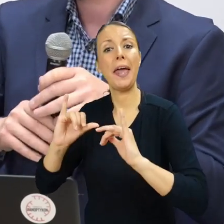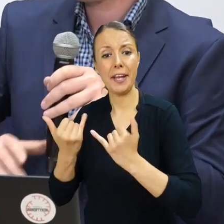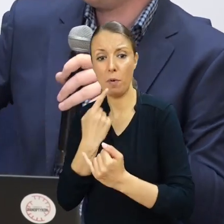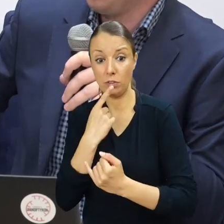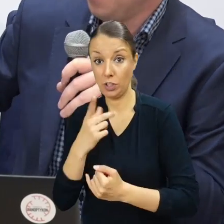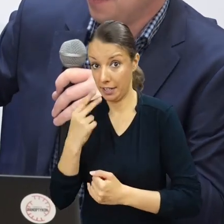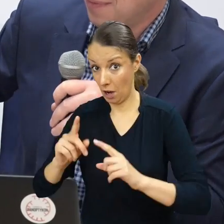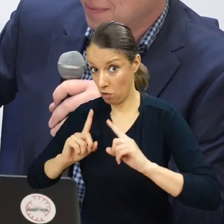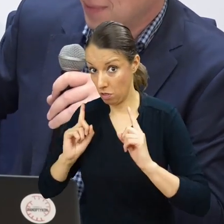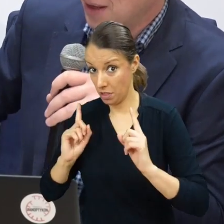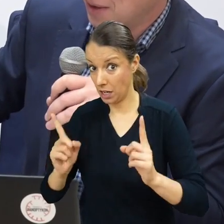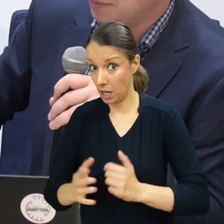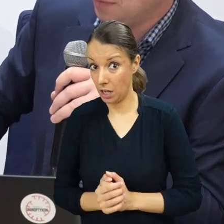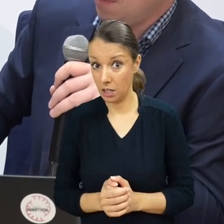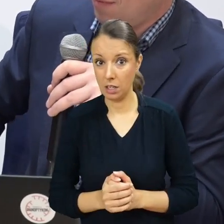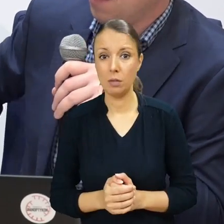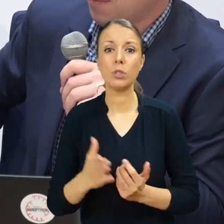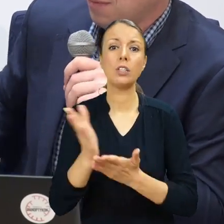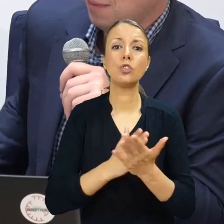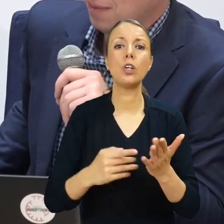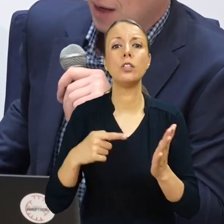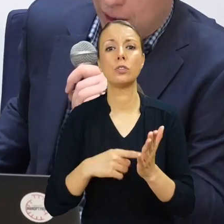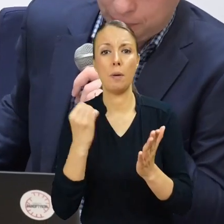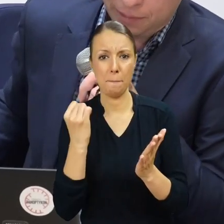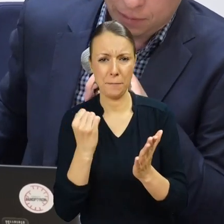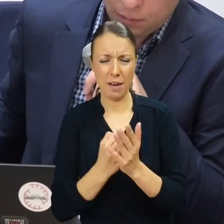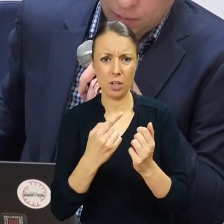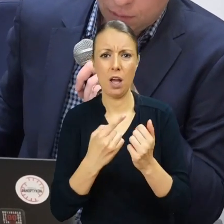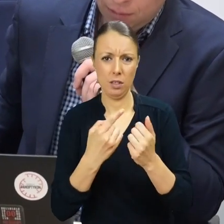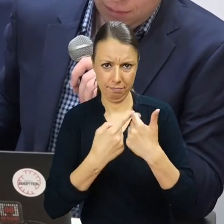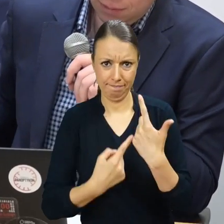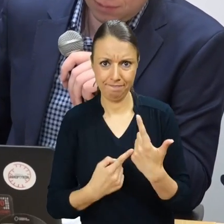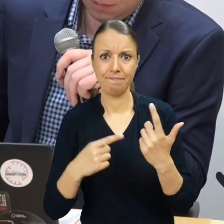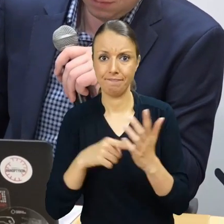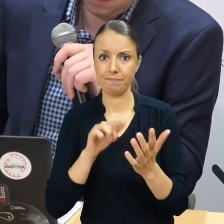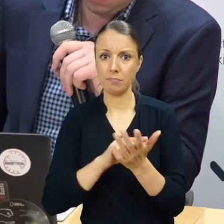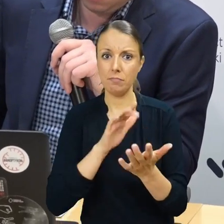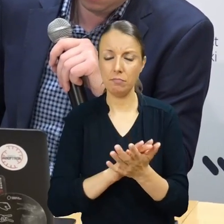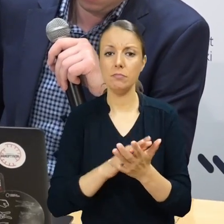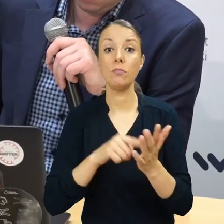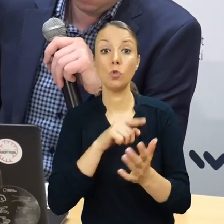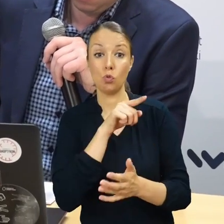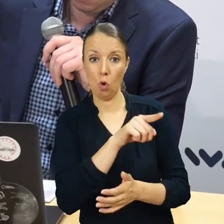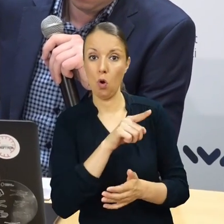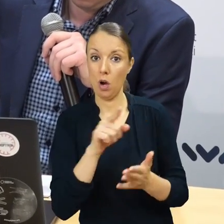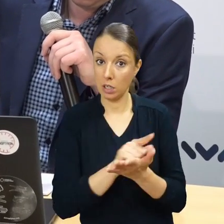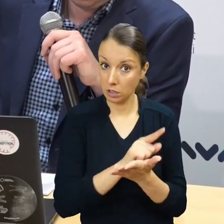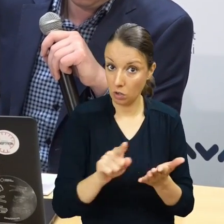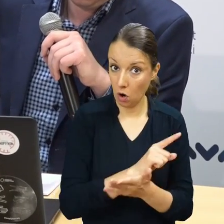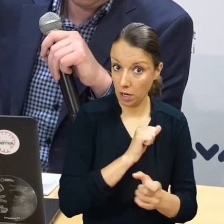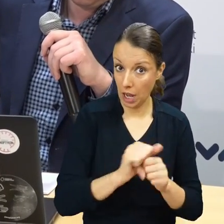i prawnego jest przynajmniej zarysowany, czy ten jest rys stanu zagrożenia i związku przyczynowo-skutkowego